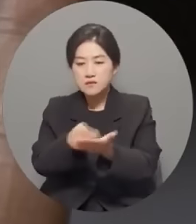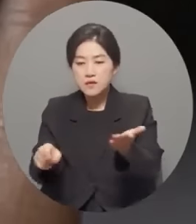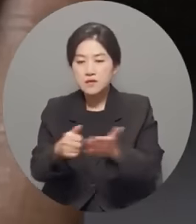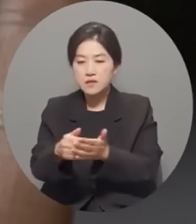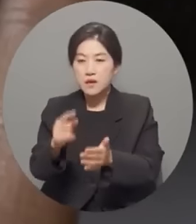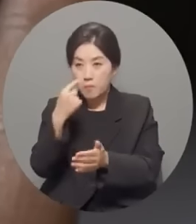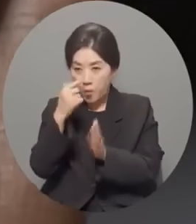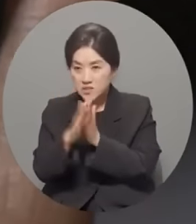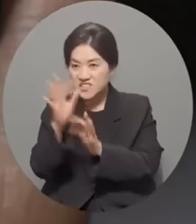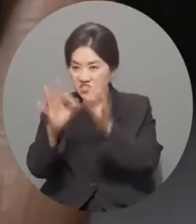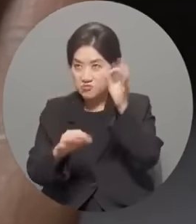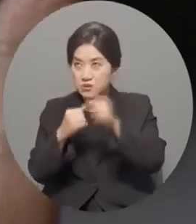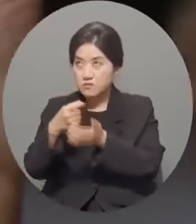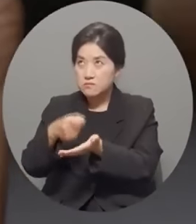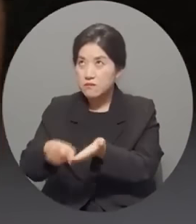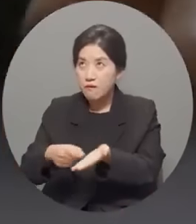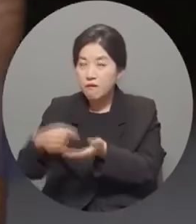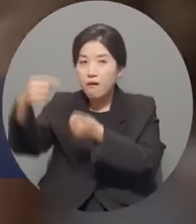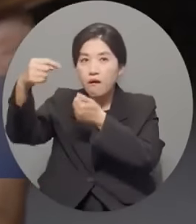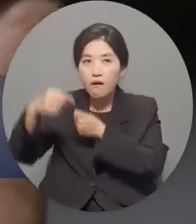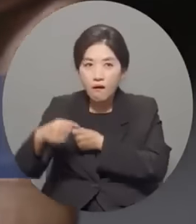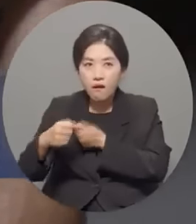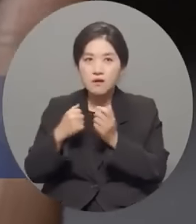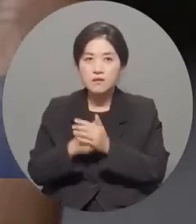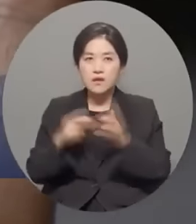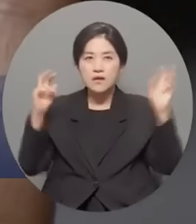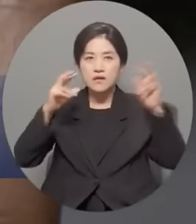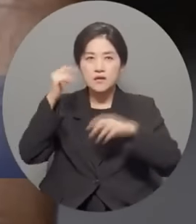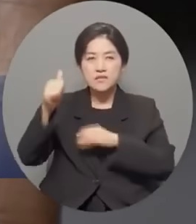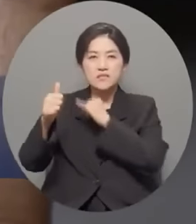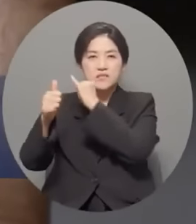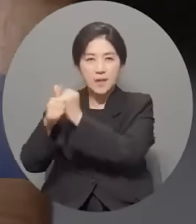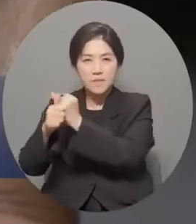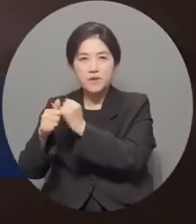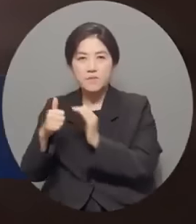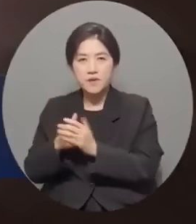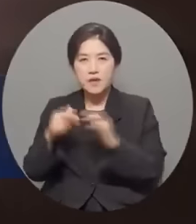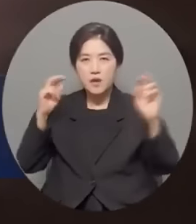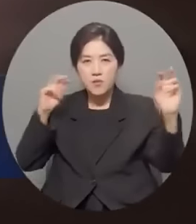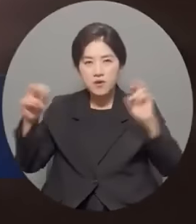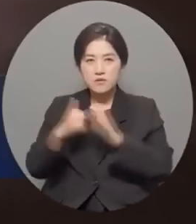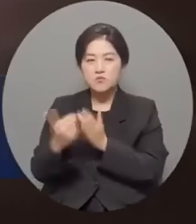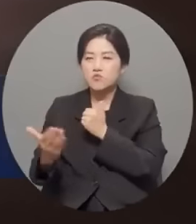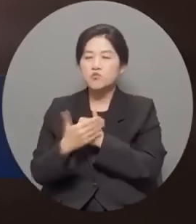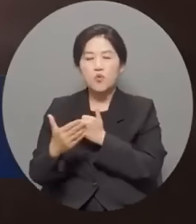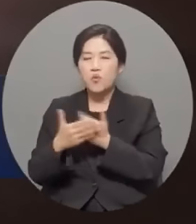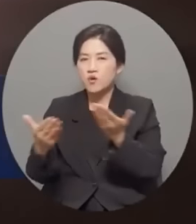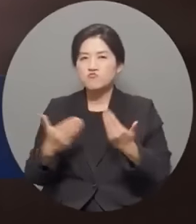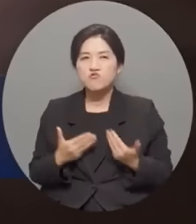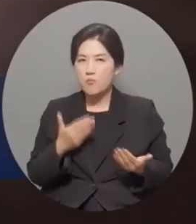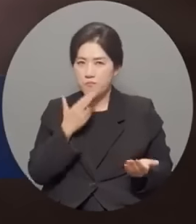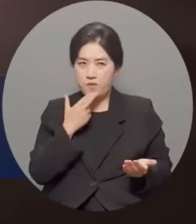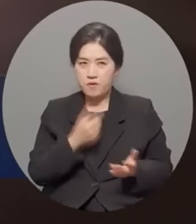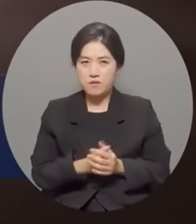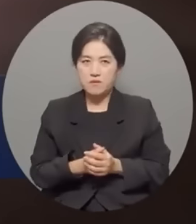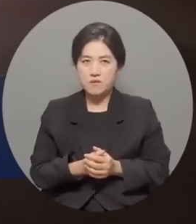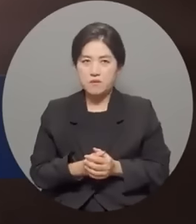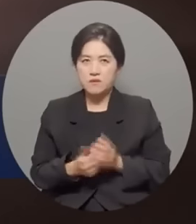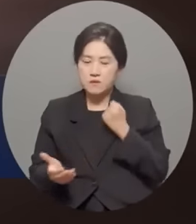쓰라고 종용했습니다 장님 사모님 회사에서 안